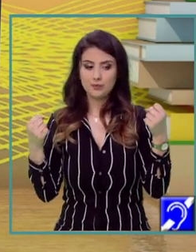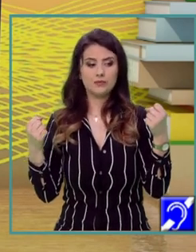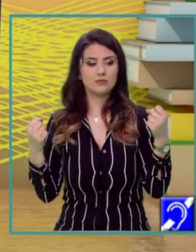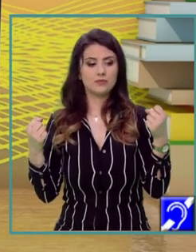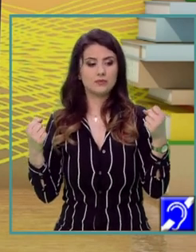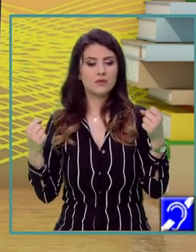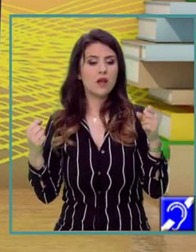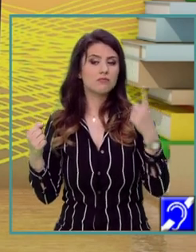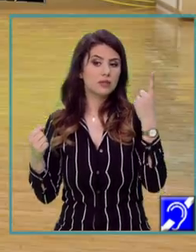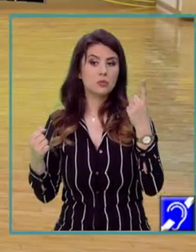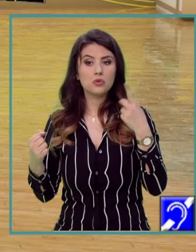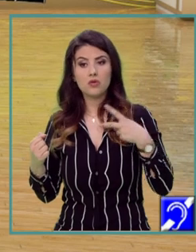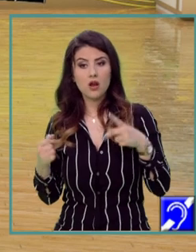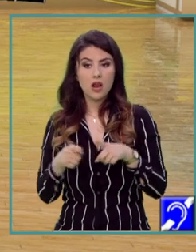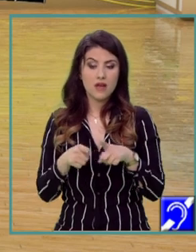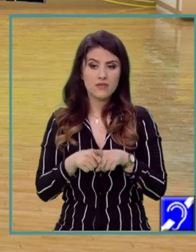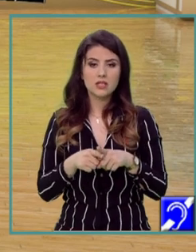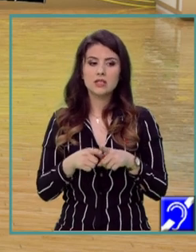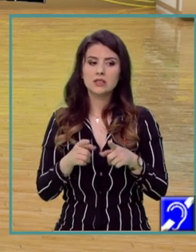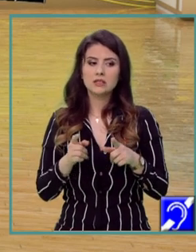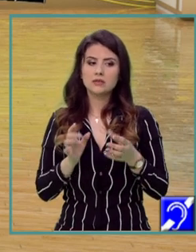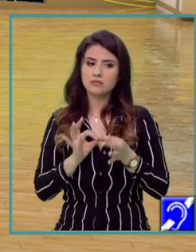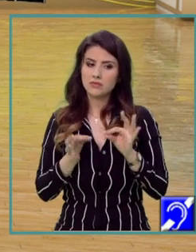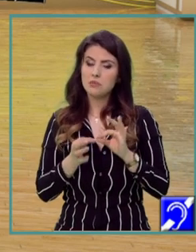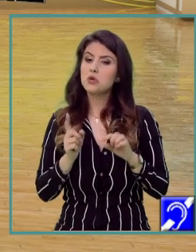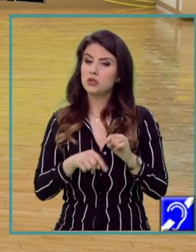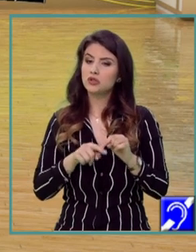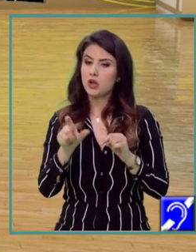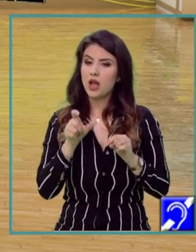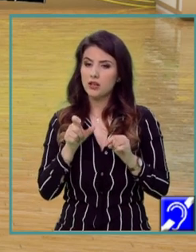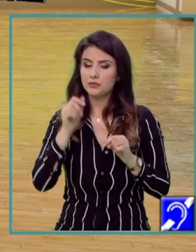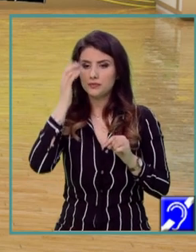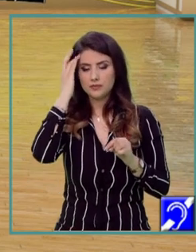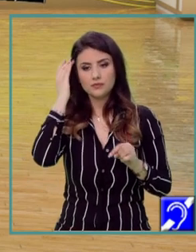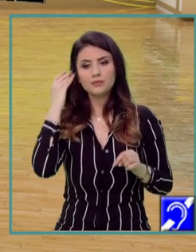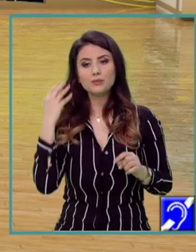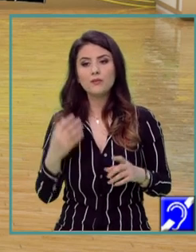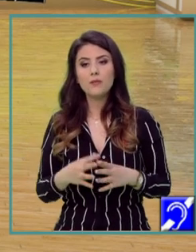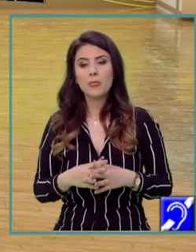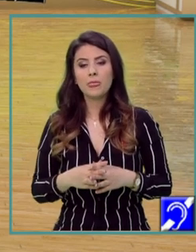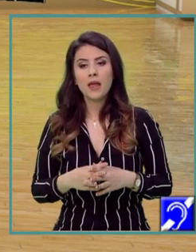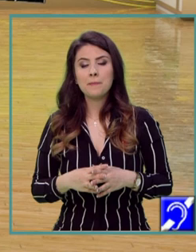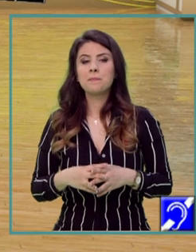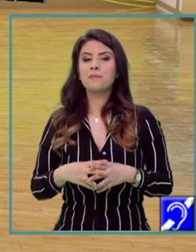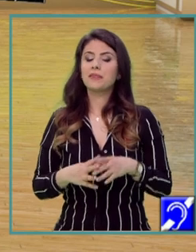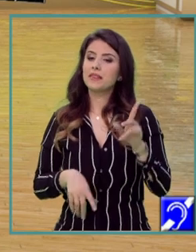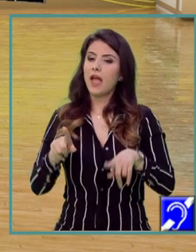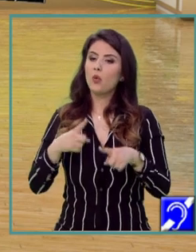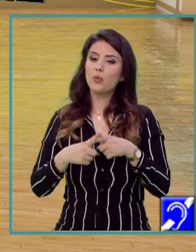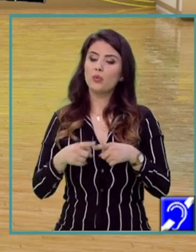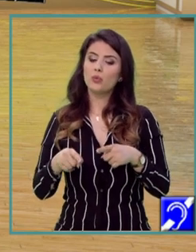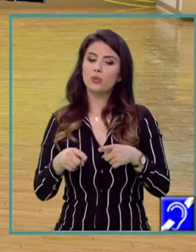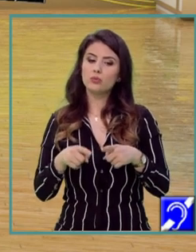aceeași distincție prin acest procedeu Christian al analizei dacă cu Războiul ne aflăm în zona aceasta